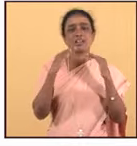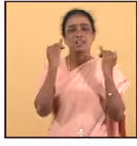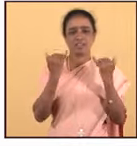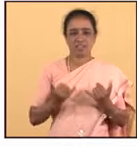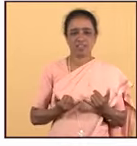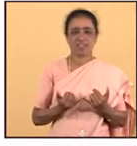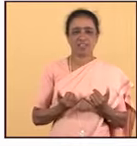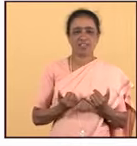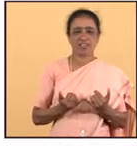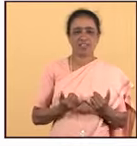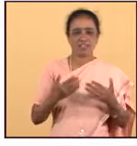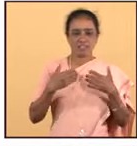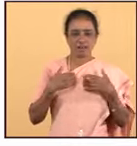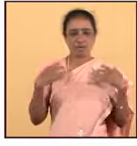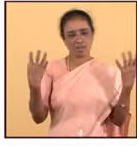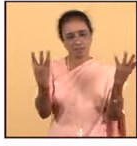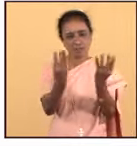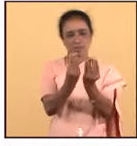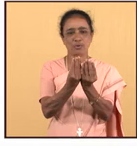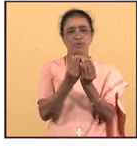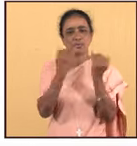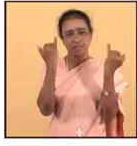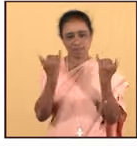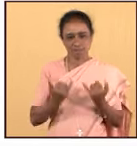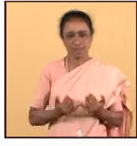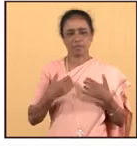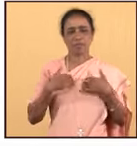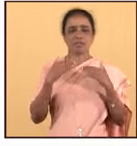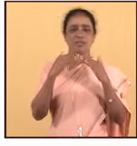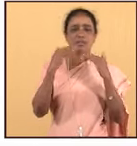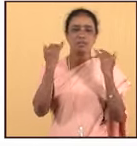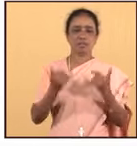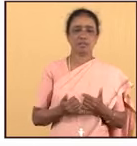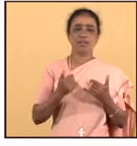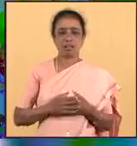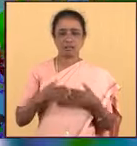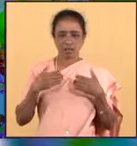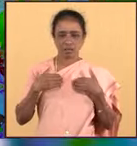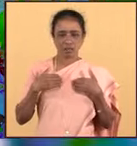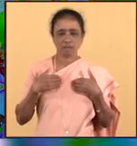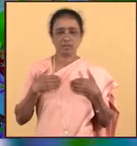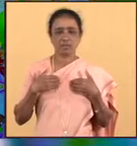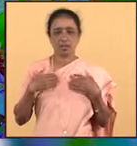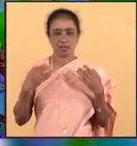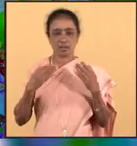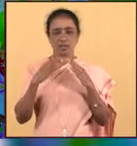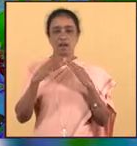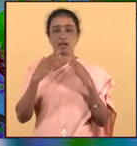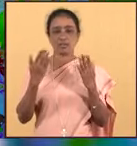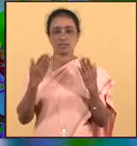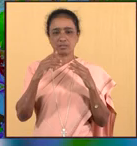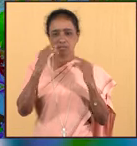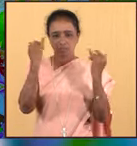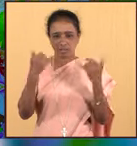என்னது? இந்தியா. அப்ப நம்ம அனைவரும் இந்தியர்கள். நமது வீடு இந்தியா, நமது நாடு இந்தியா,